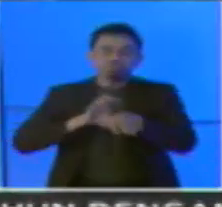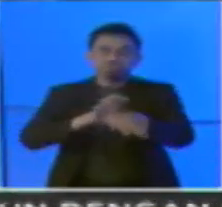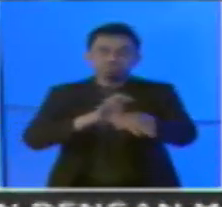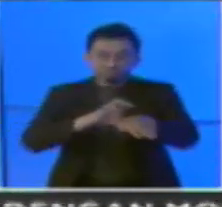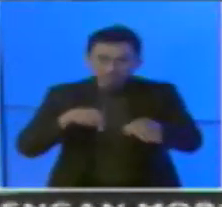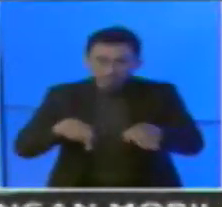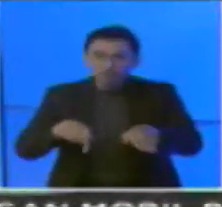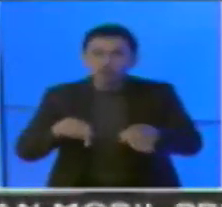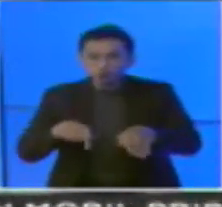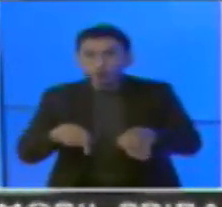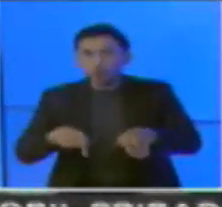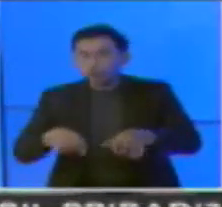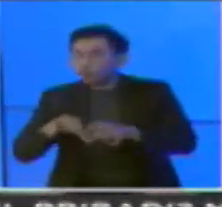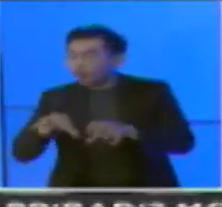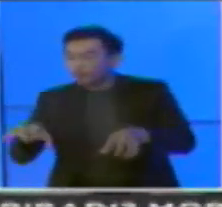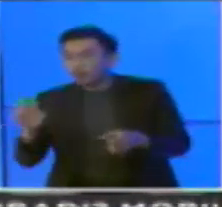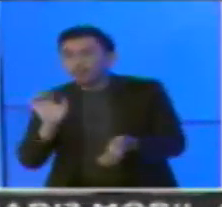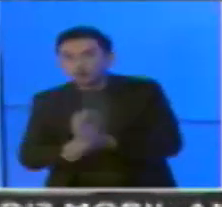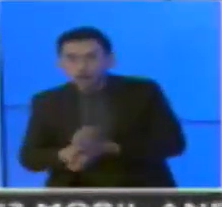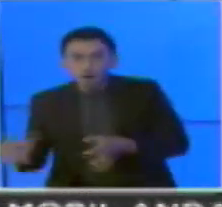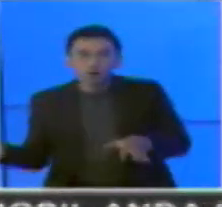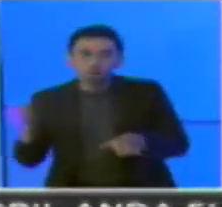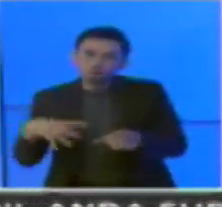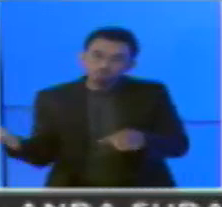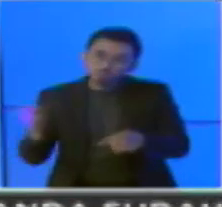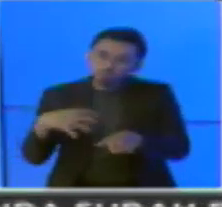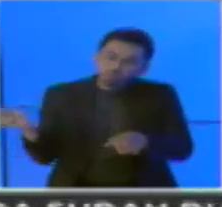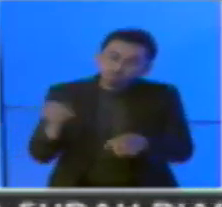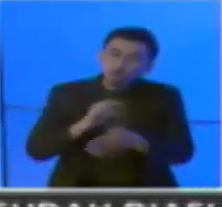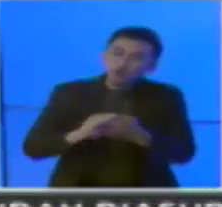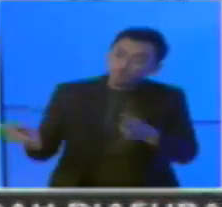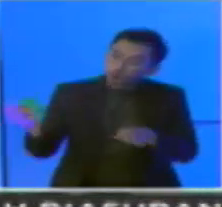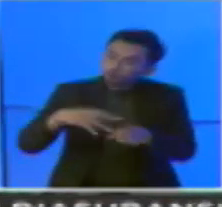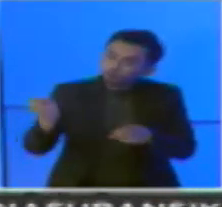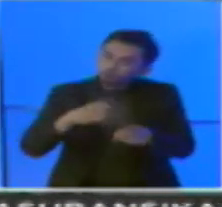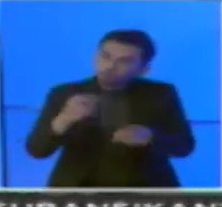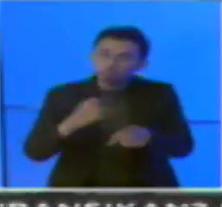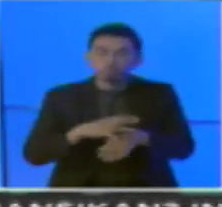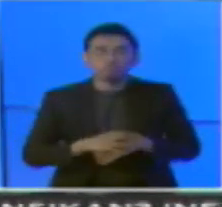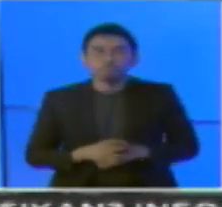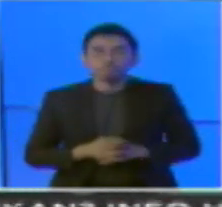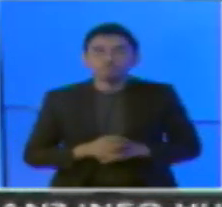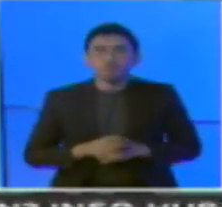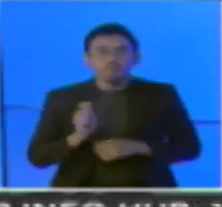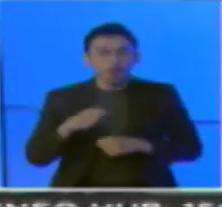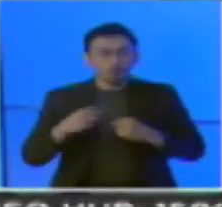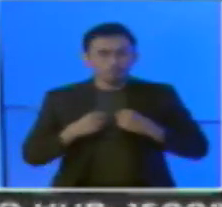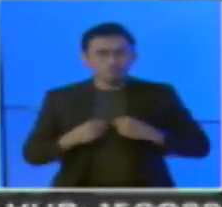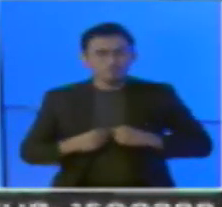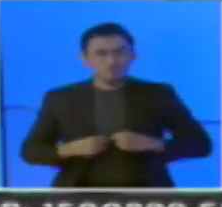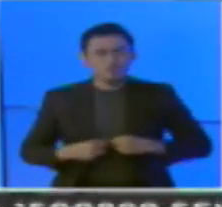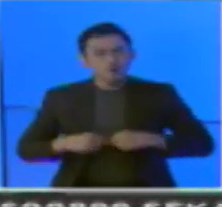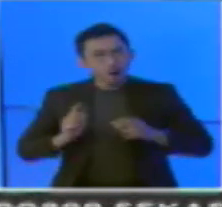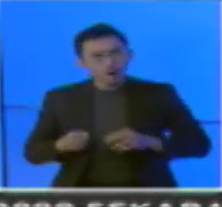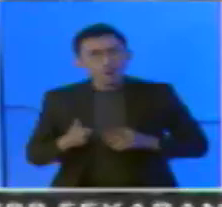Meski mengenakan kebaya, para ibu rumah tangga ini tetap gesit dan lincah, naik dan turun gerobak motor demi mengangkut sampah dari rumah